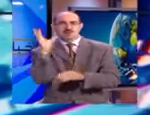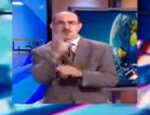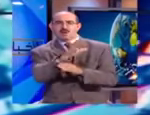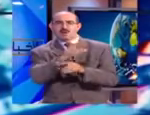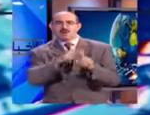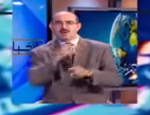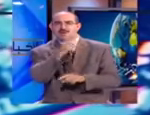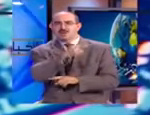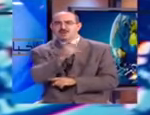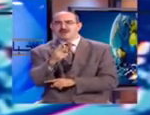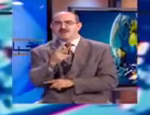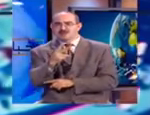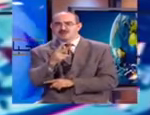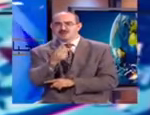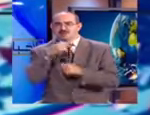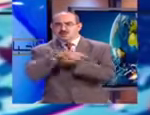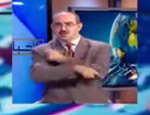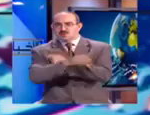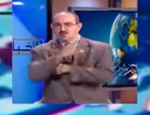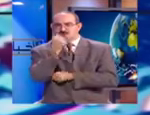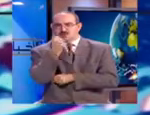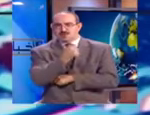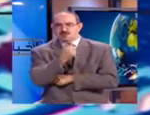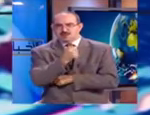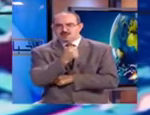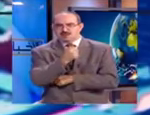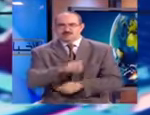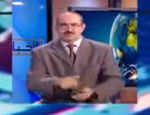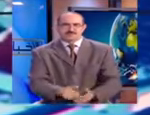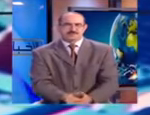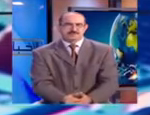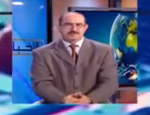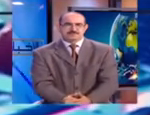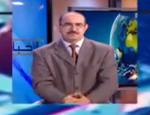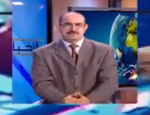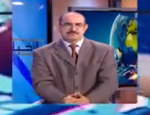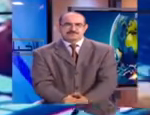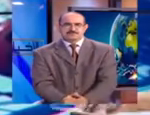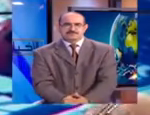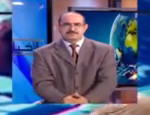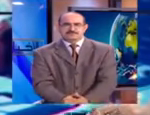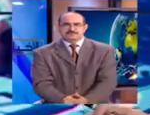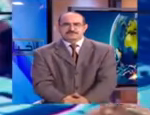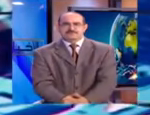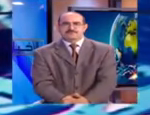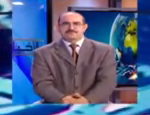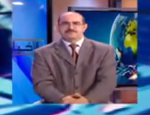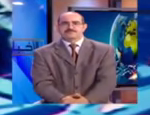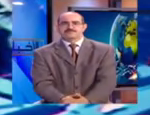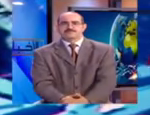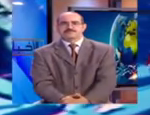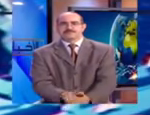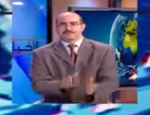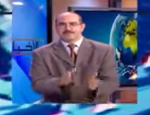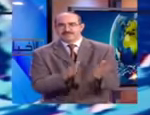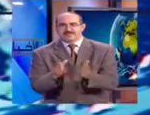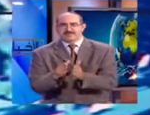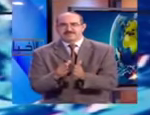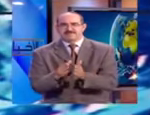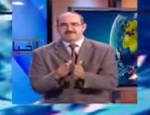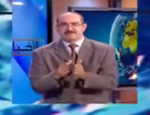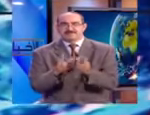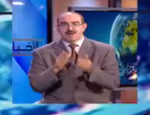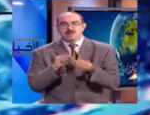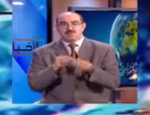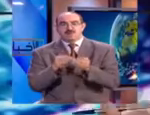في منطقة القرقرات جنوب غرب الصحراء الغربية. في تداعية